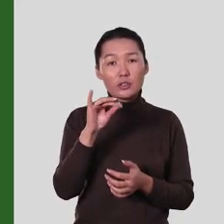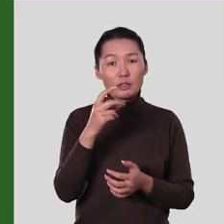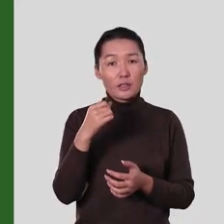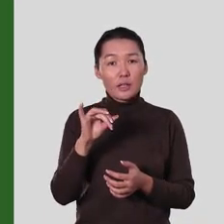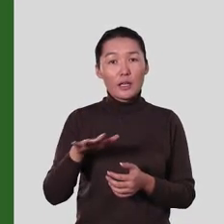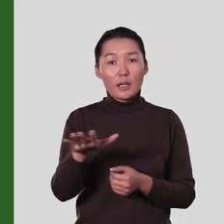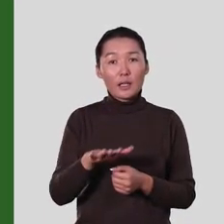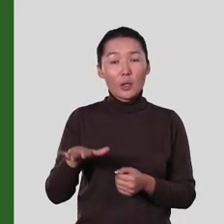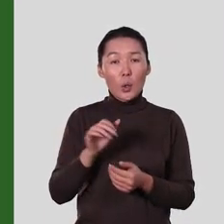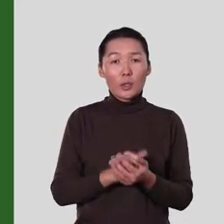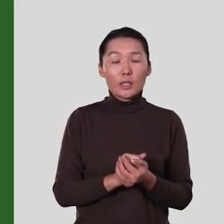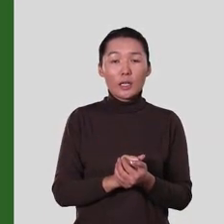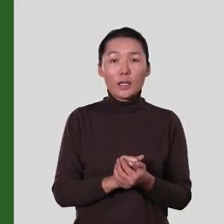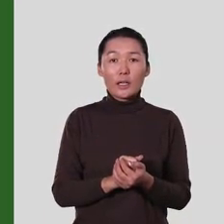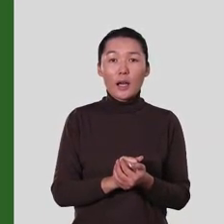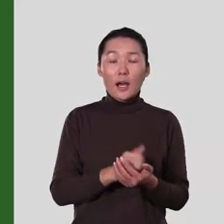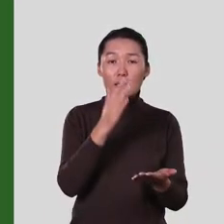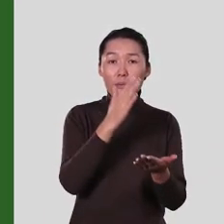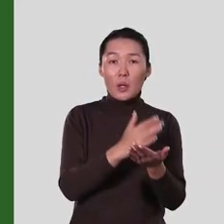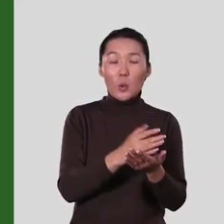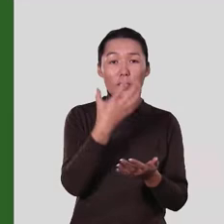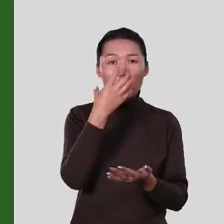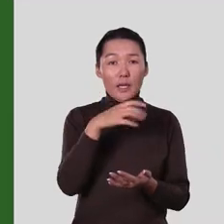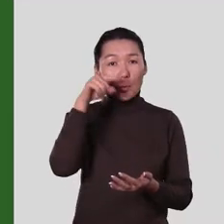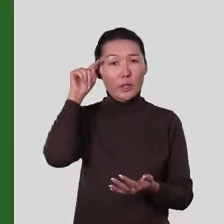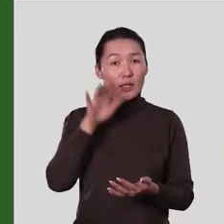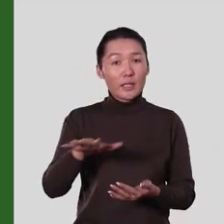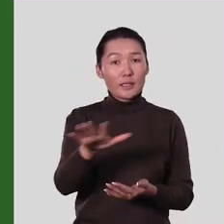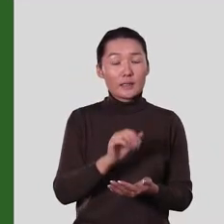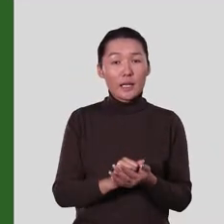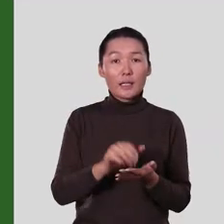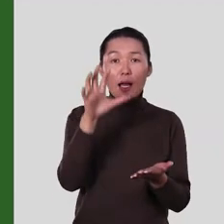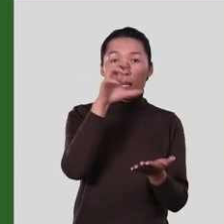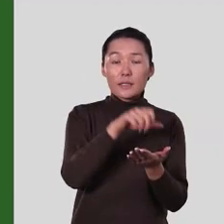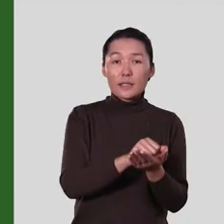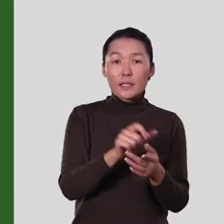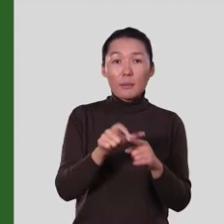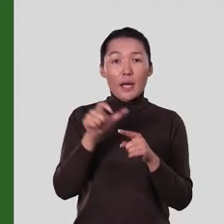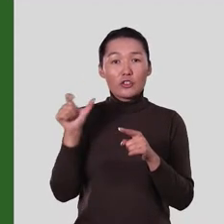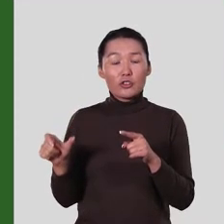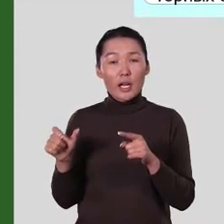юге Кыргызстана. Он занимает относящиеся к Кыргызстану части